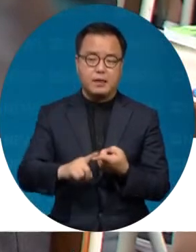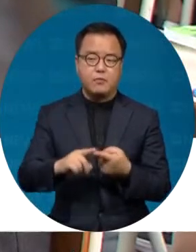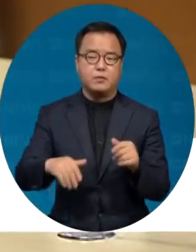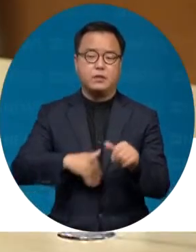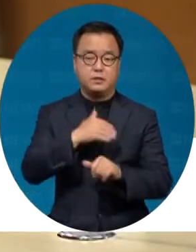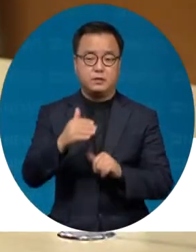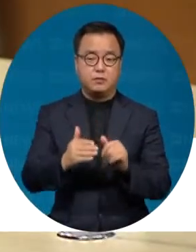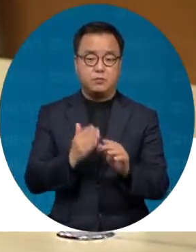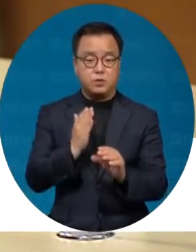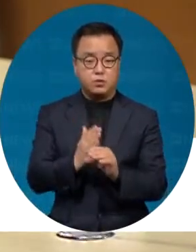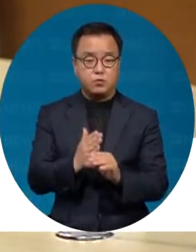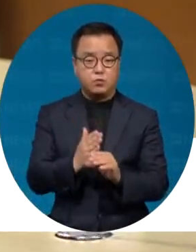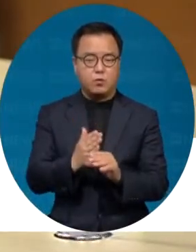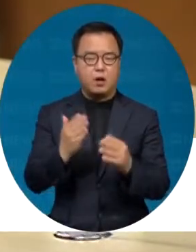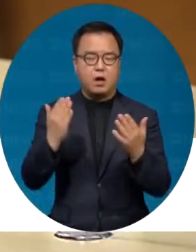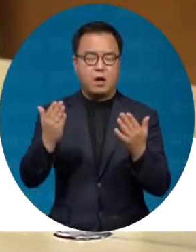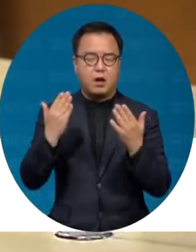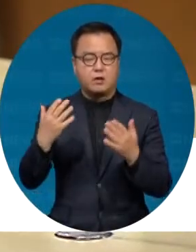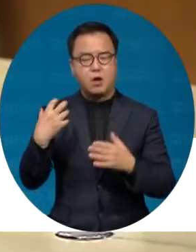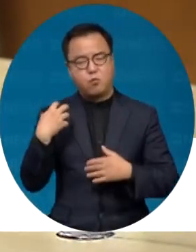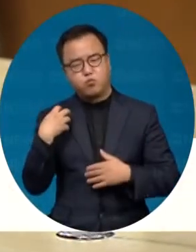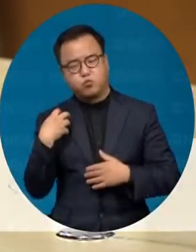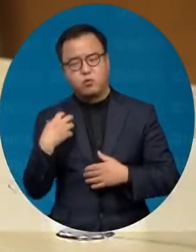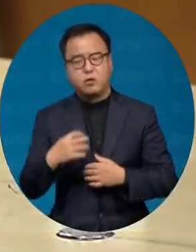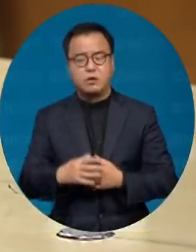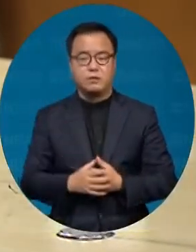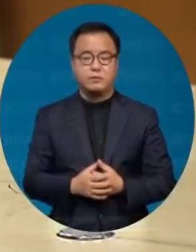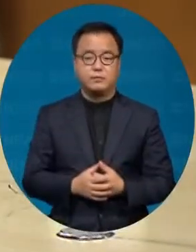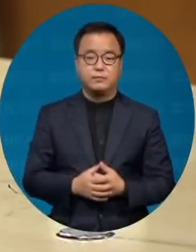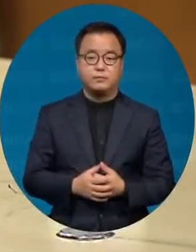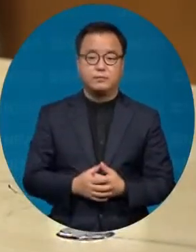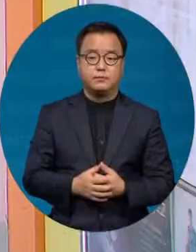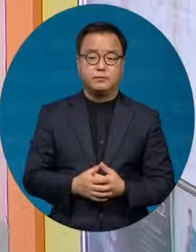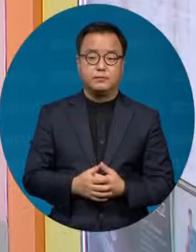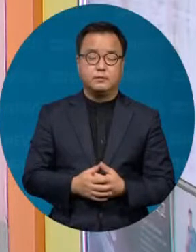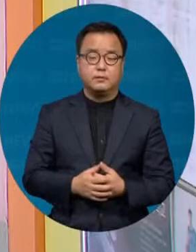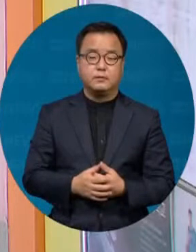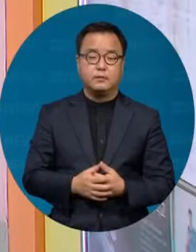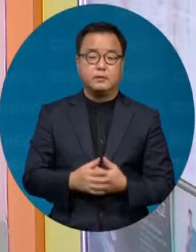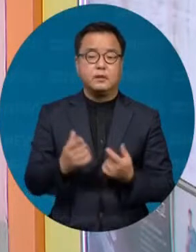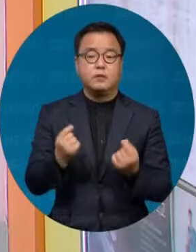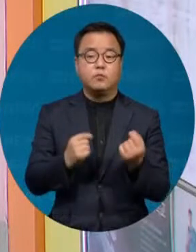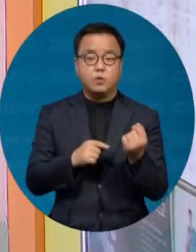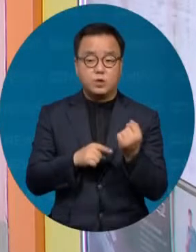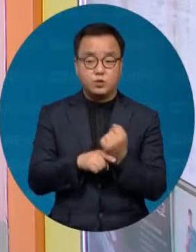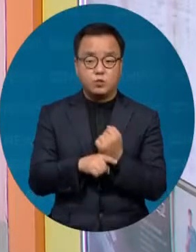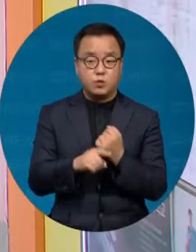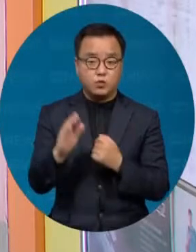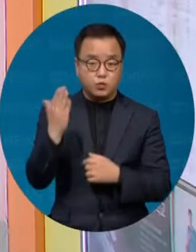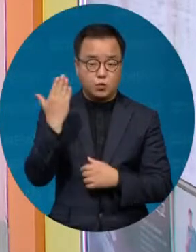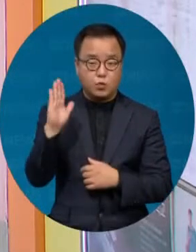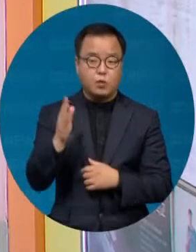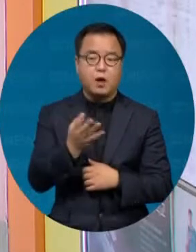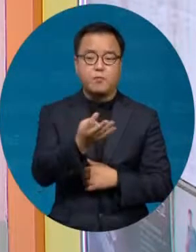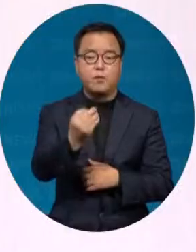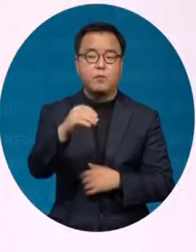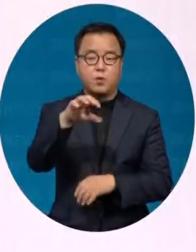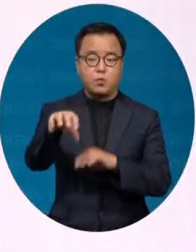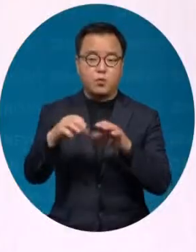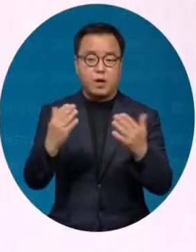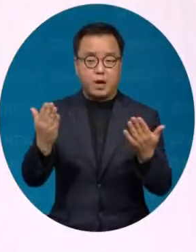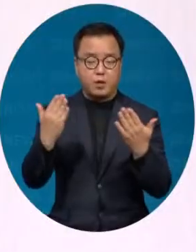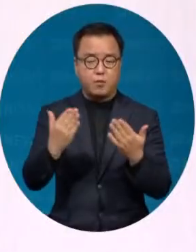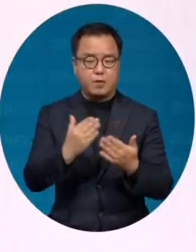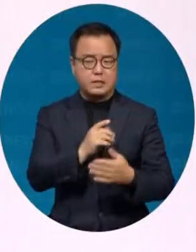학교 엄청난 노드가 쌓일 까지 높습니다 4 이러다 보니까 이제 최근엔 일부 학교에서 교환 자격이